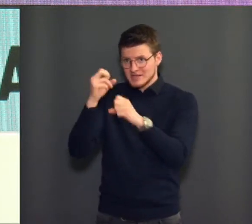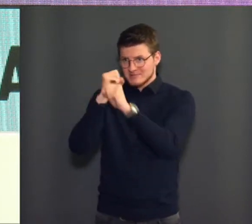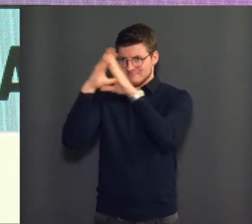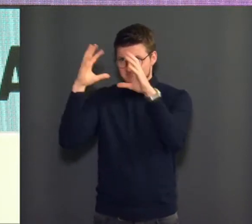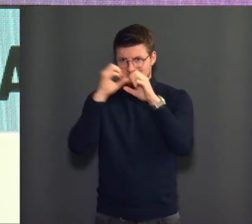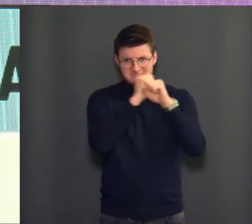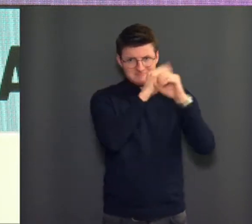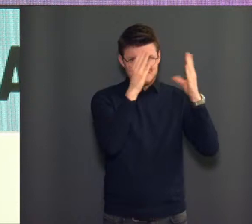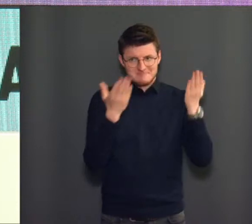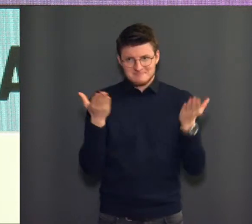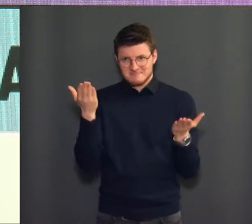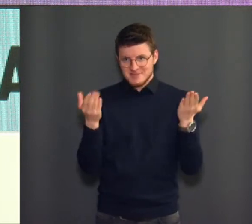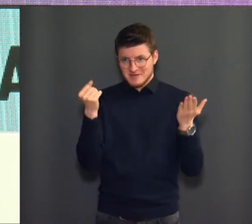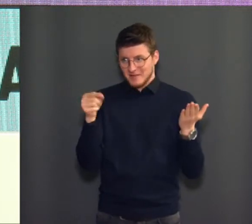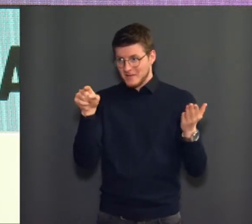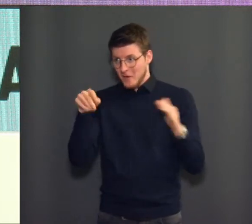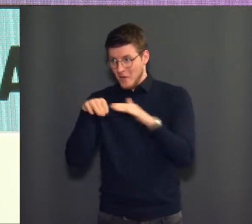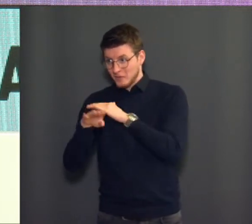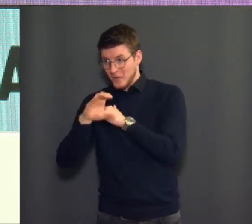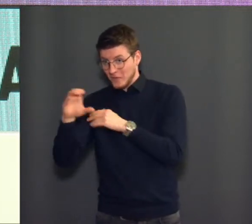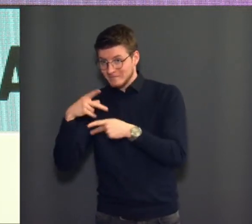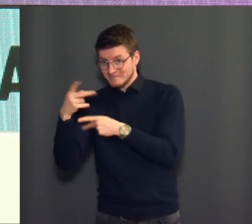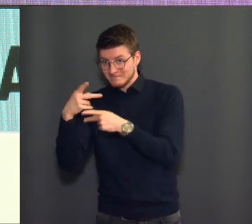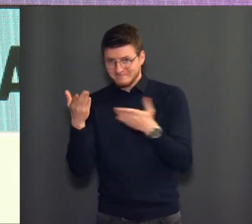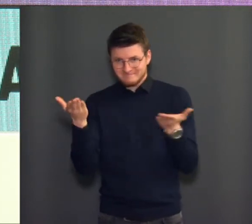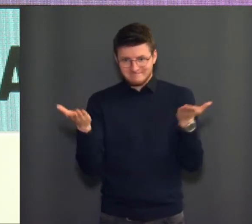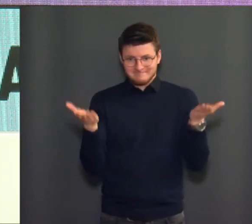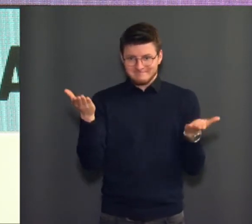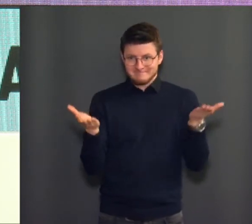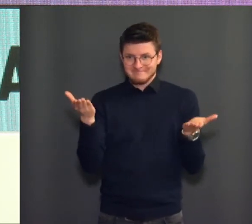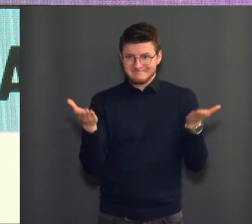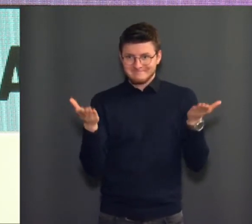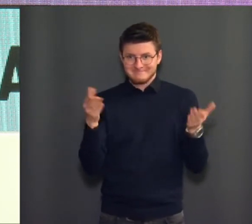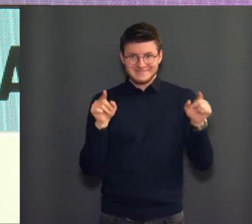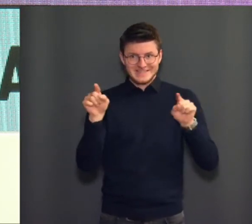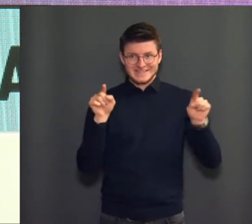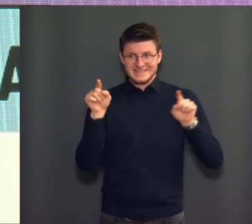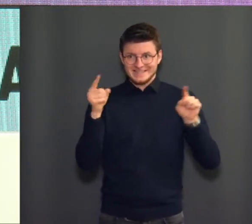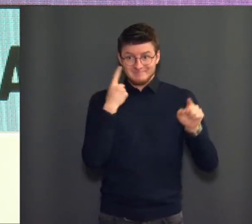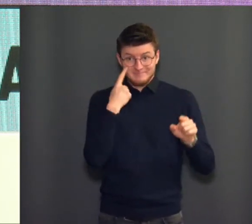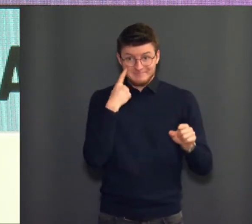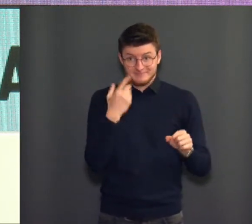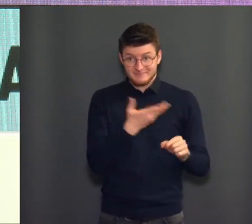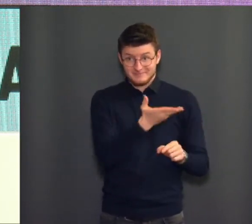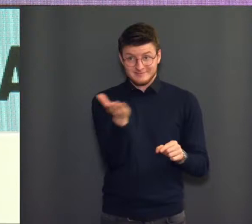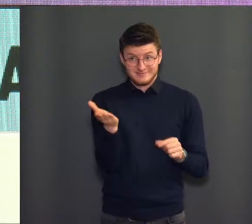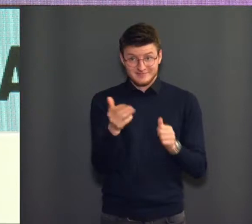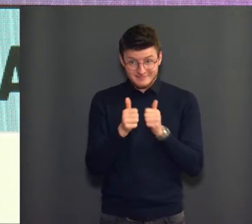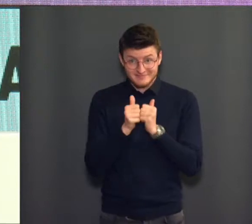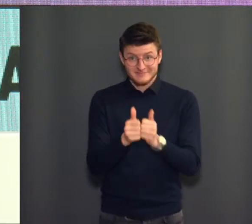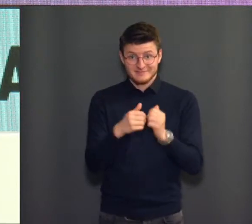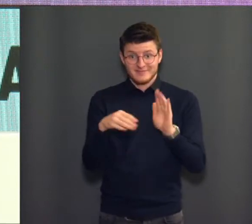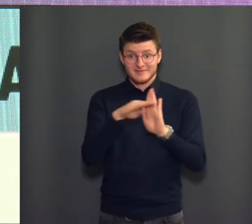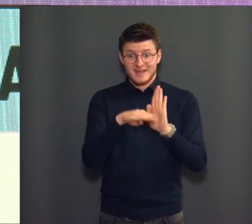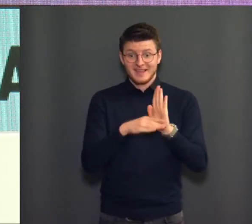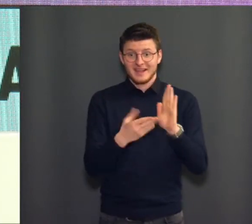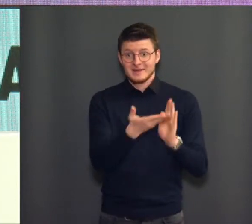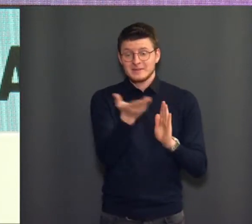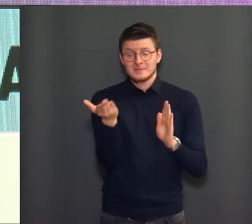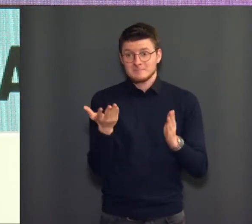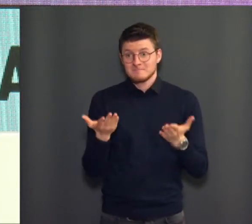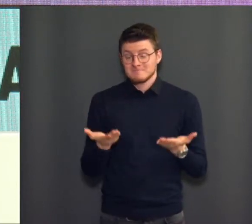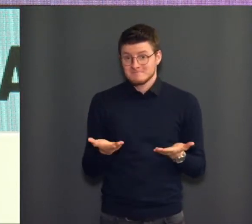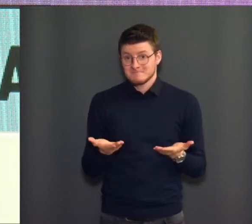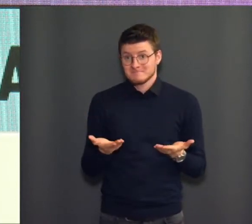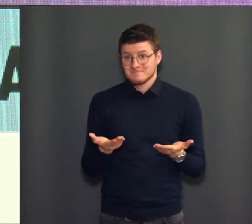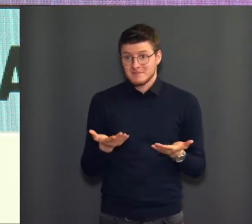maatregelen worden opgevolgd. En dat is juist natuurlijk de grote moeilijkheid. Modellen kunnen niet voorspellen hoe mensen zich